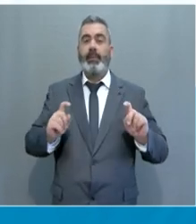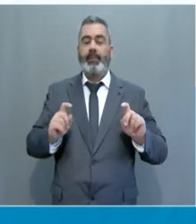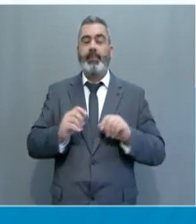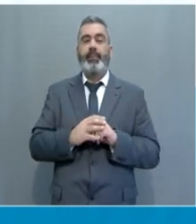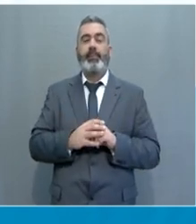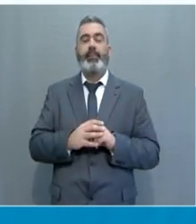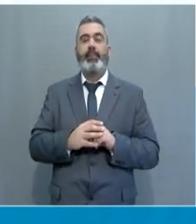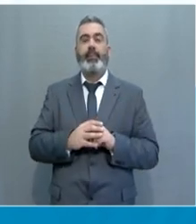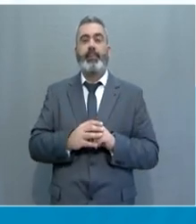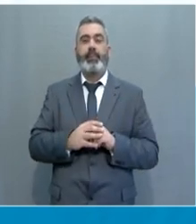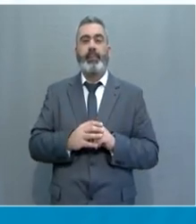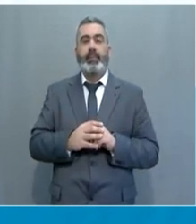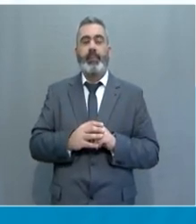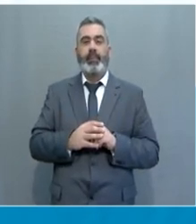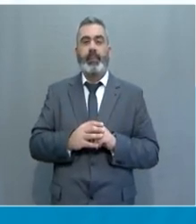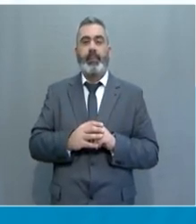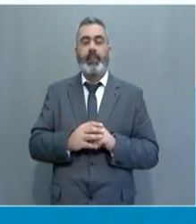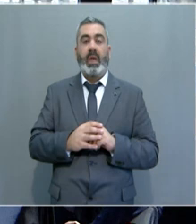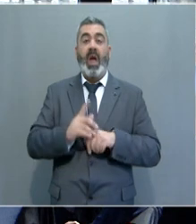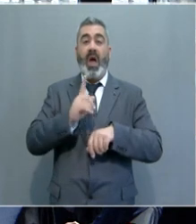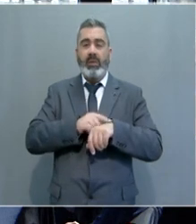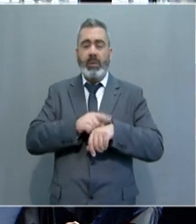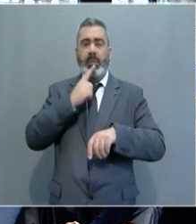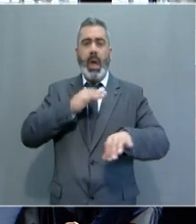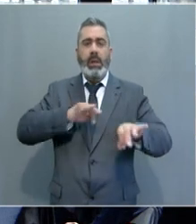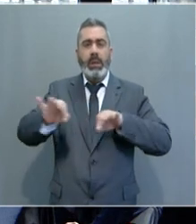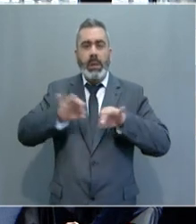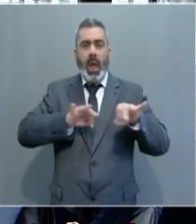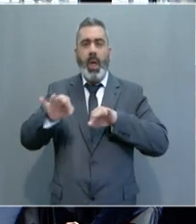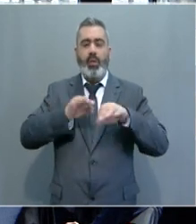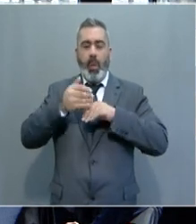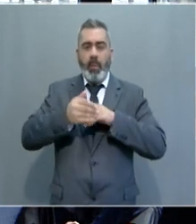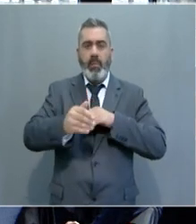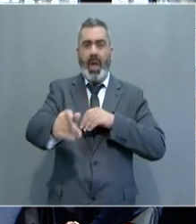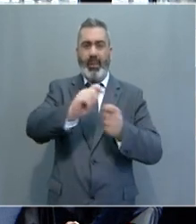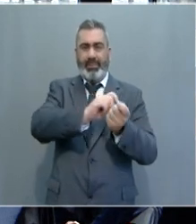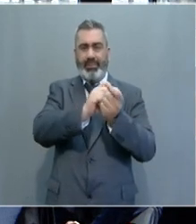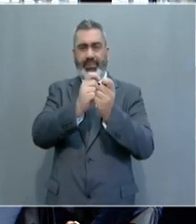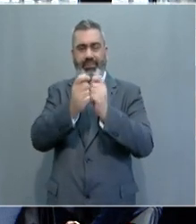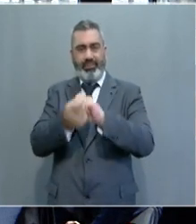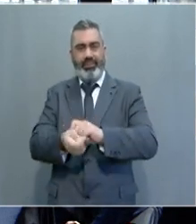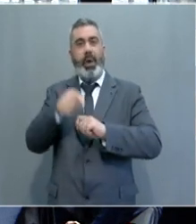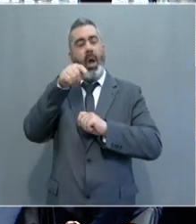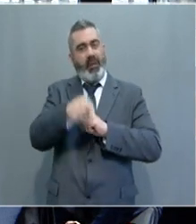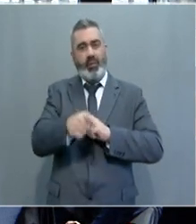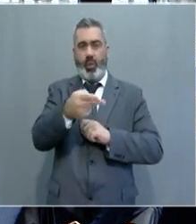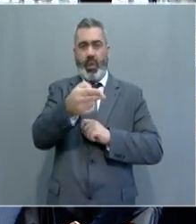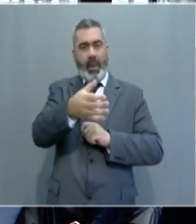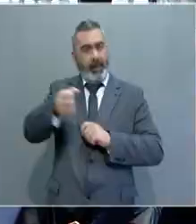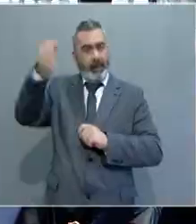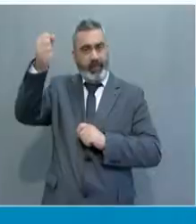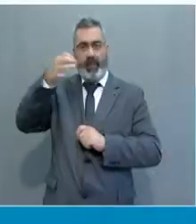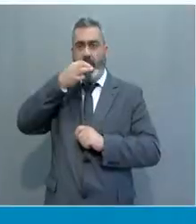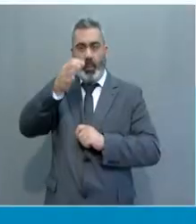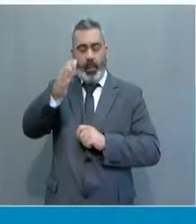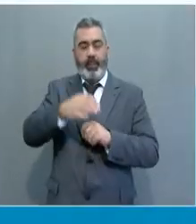πλαίσια των σχεδίων μας για την δίκαιη μετάβαση, στα οποία θα επανέλθω και σε λίγο,